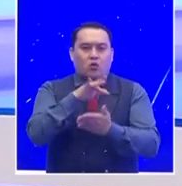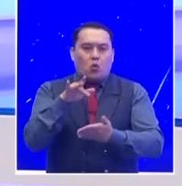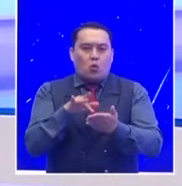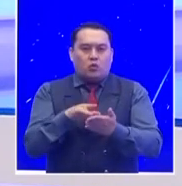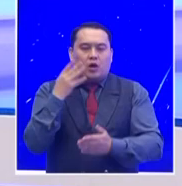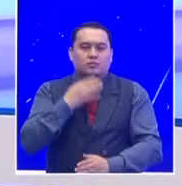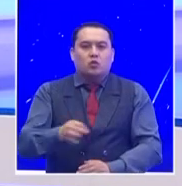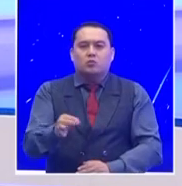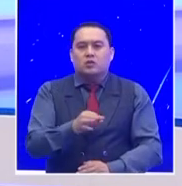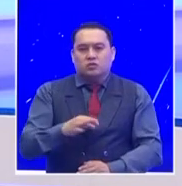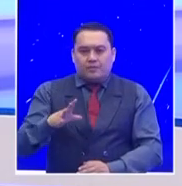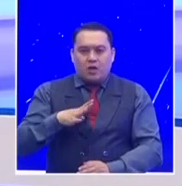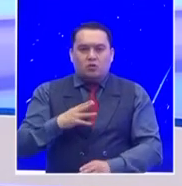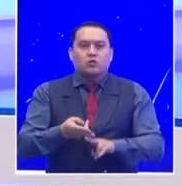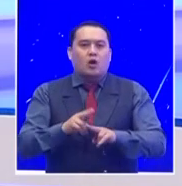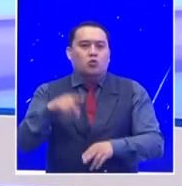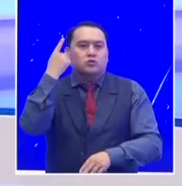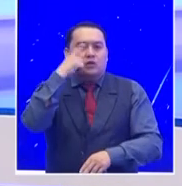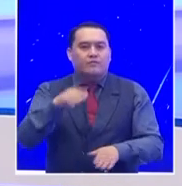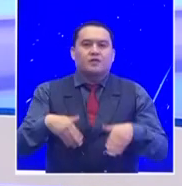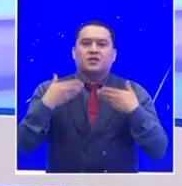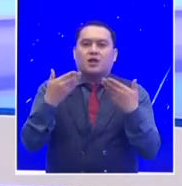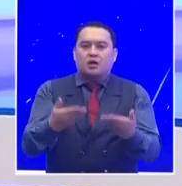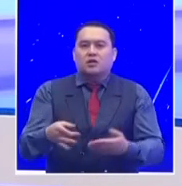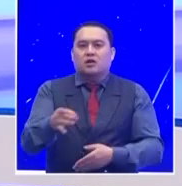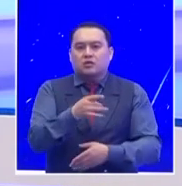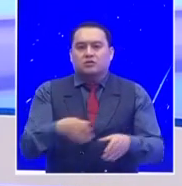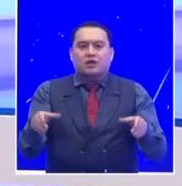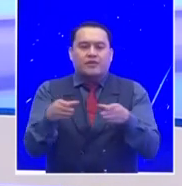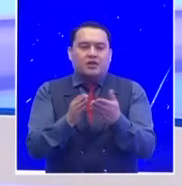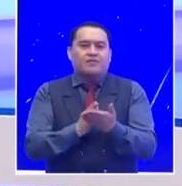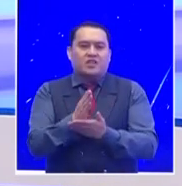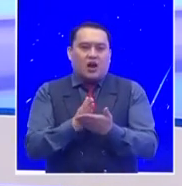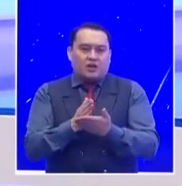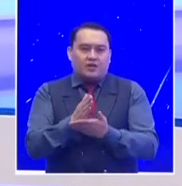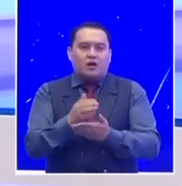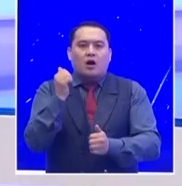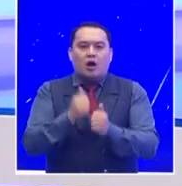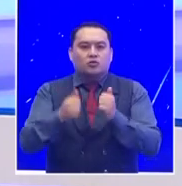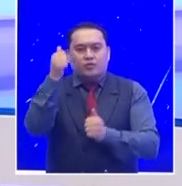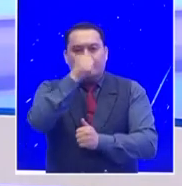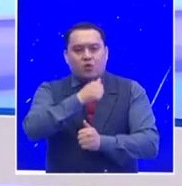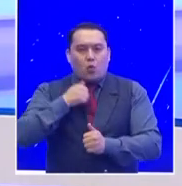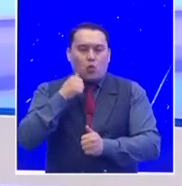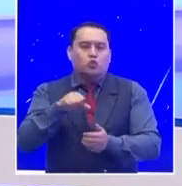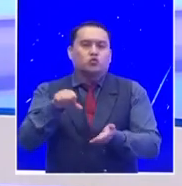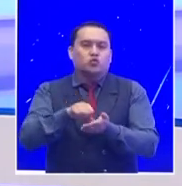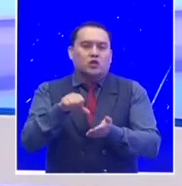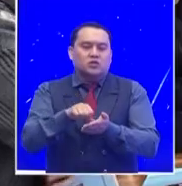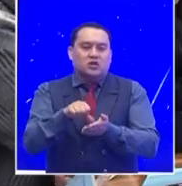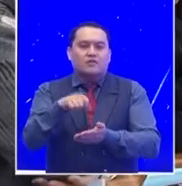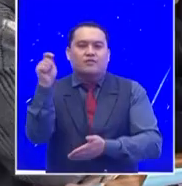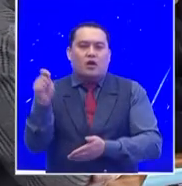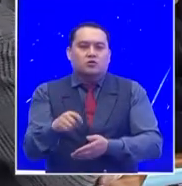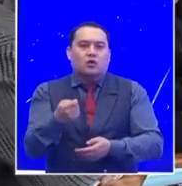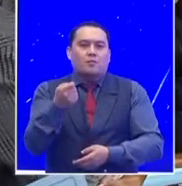районах Алматинской области. Такую инициативу выдвигает региональный совет ветеранов. С каждым годом ряды фронтовиков редеют.